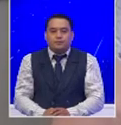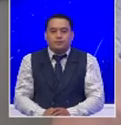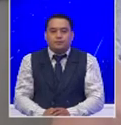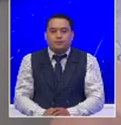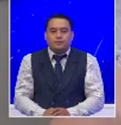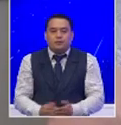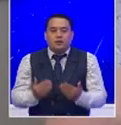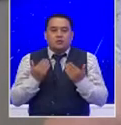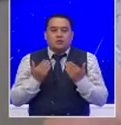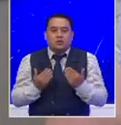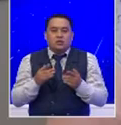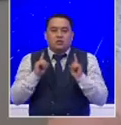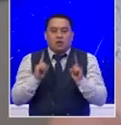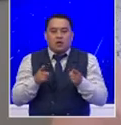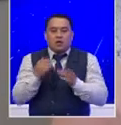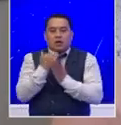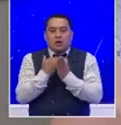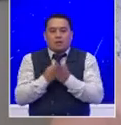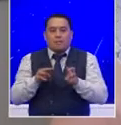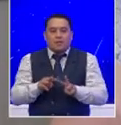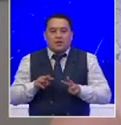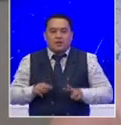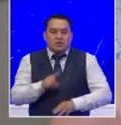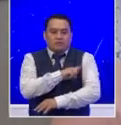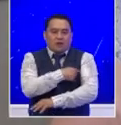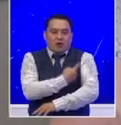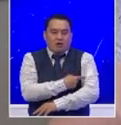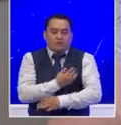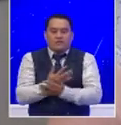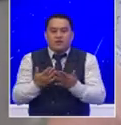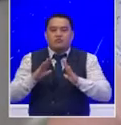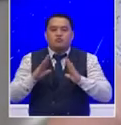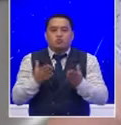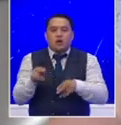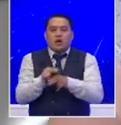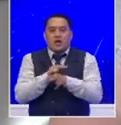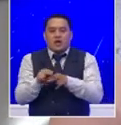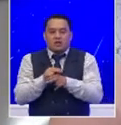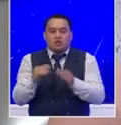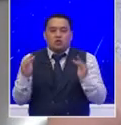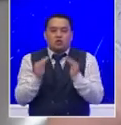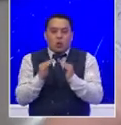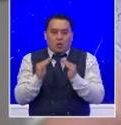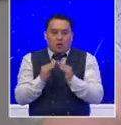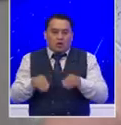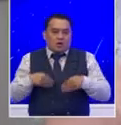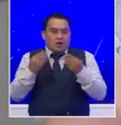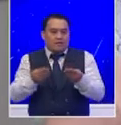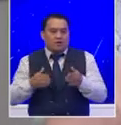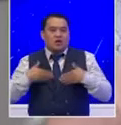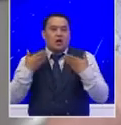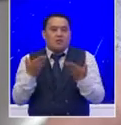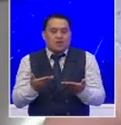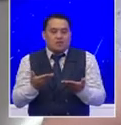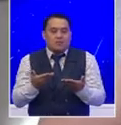В настоящее время, согласно рекомендации Министерства здравоохранения, в некоторых случаях мы лечим пациентов на дому, давая им необходимые